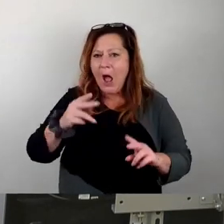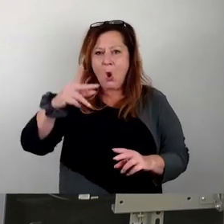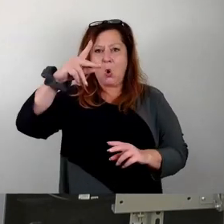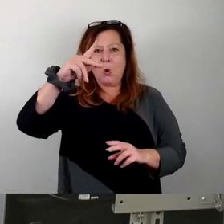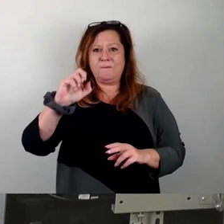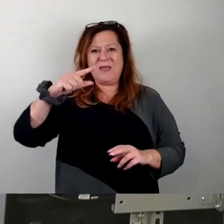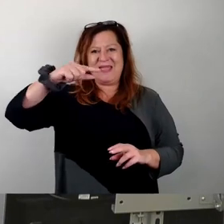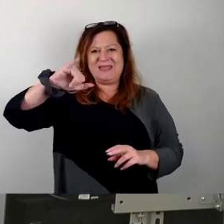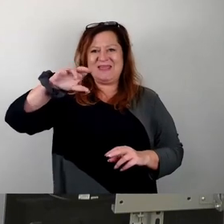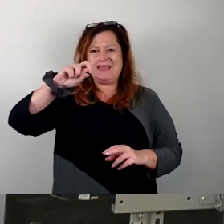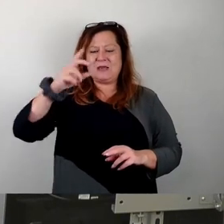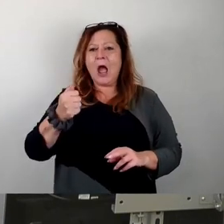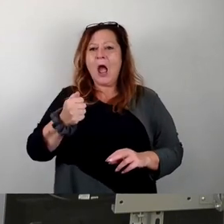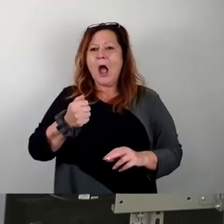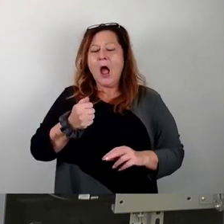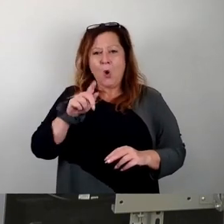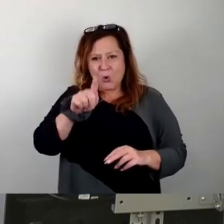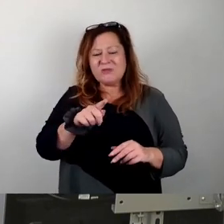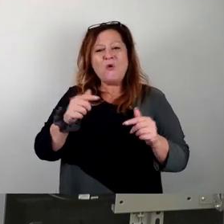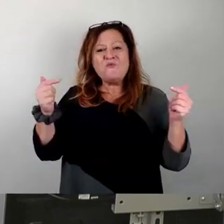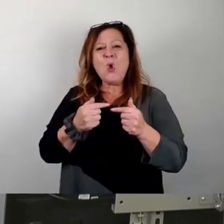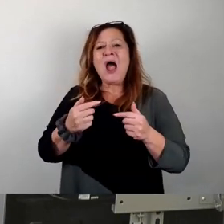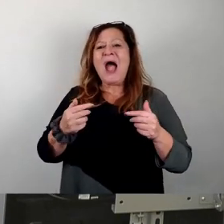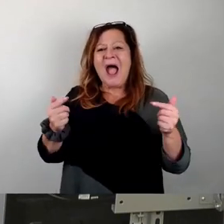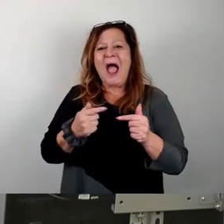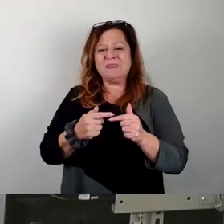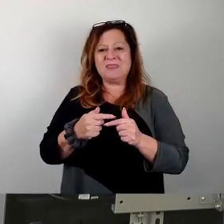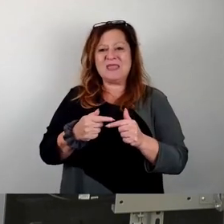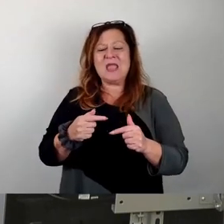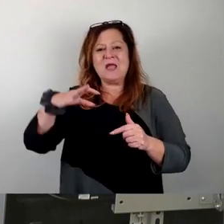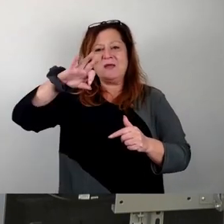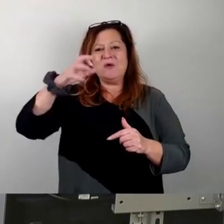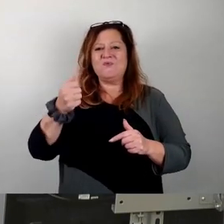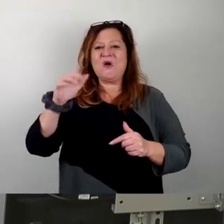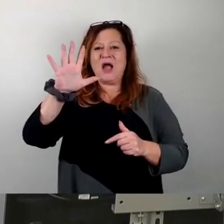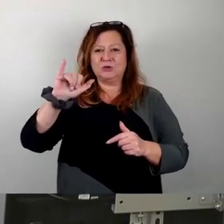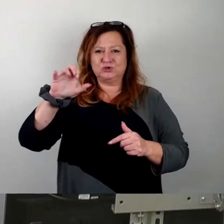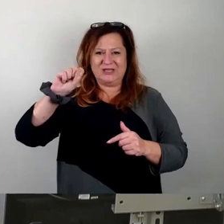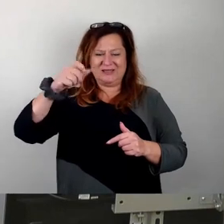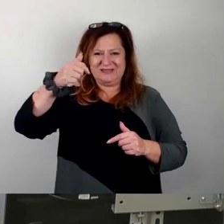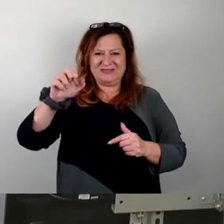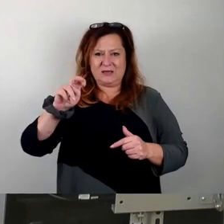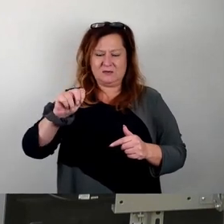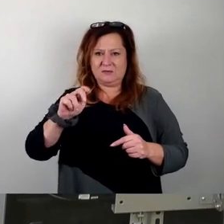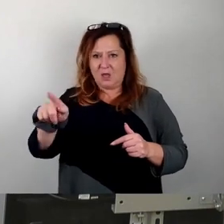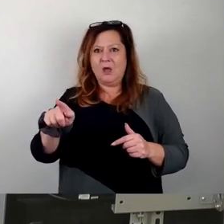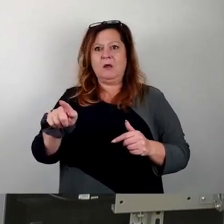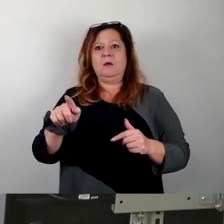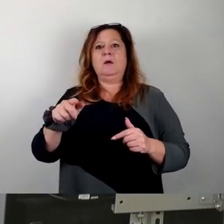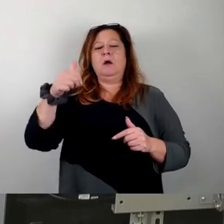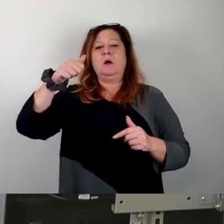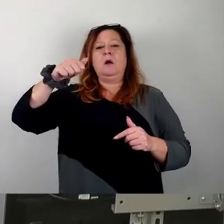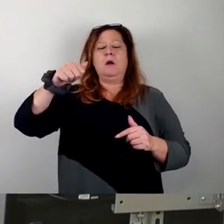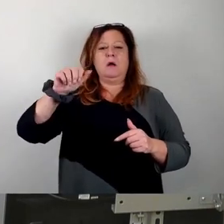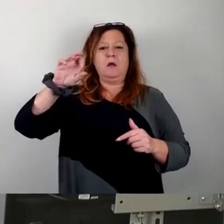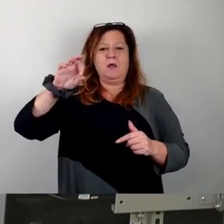Antifaschisten gelten, kommt die AfD hier mit ihrem bekloppten Speakers-Corner-Antrag. Denn was ist das denn für